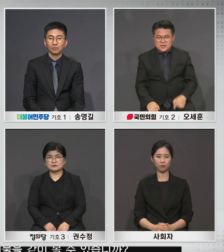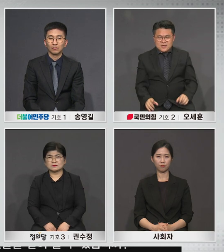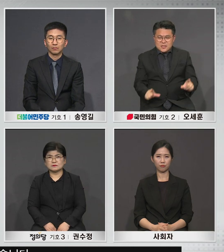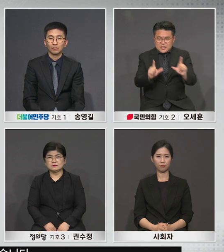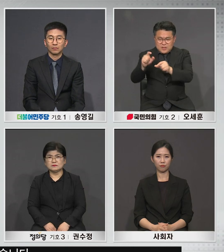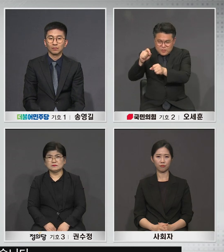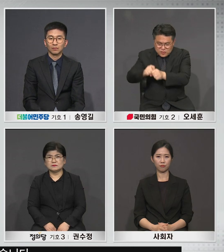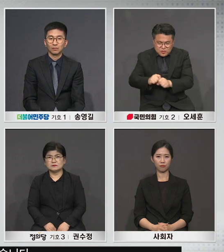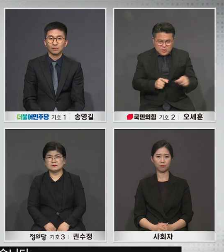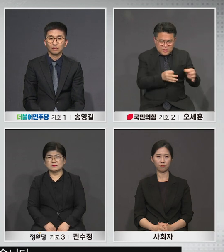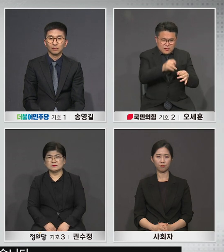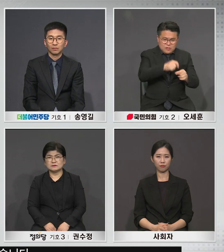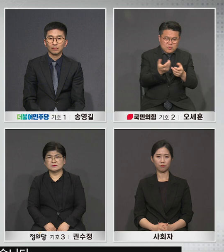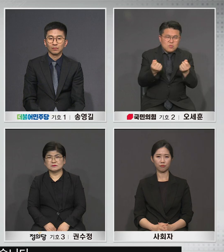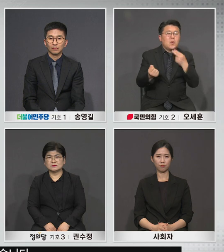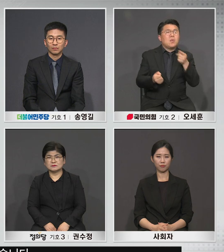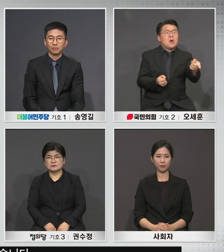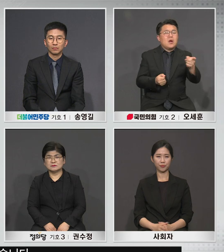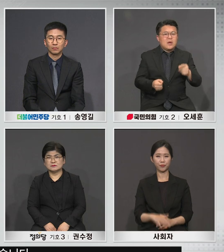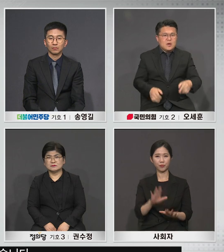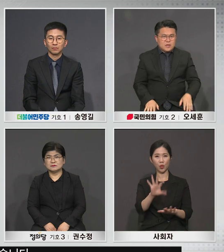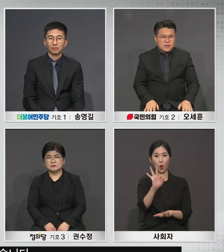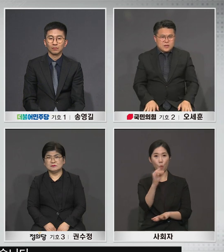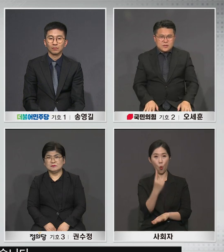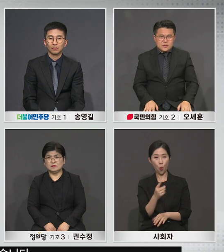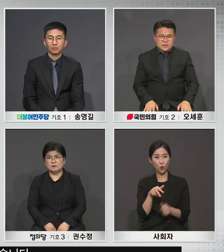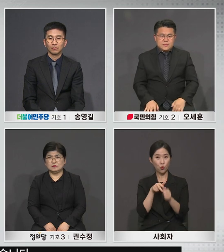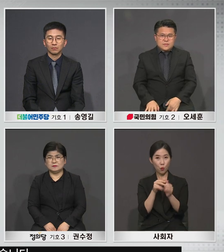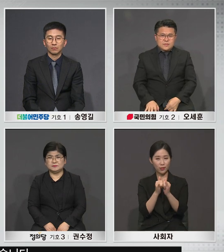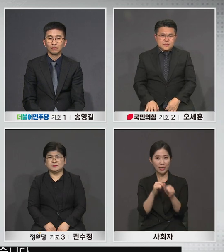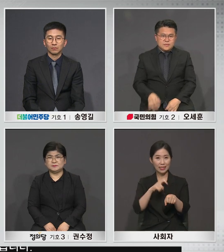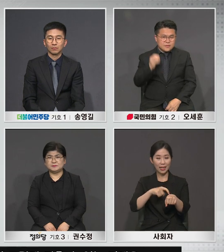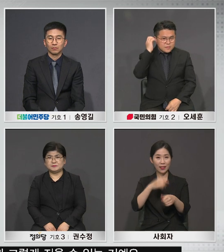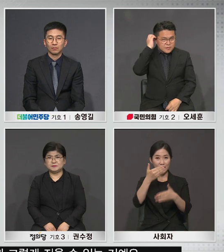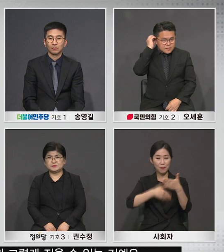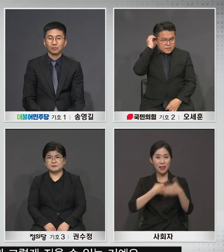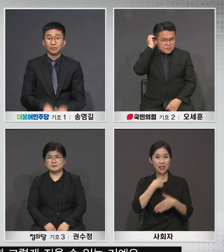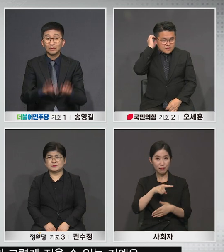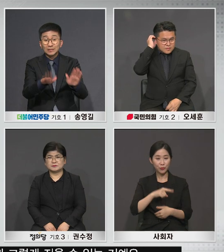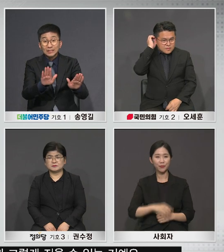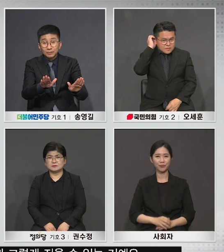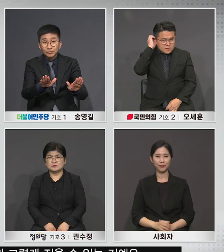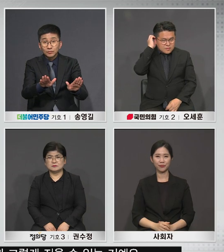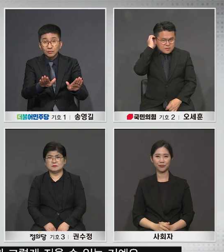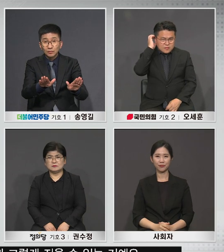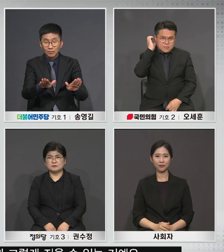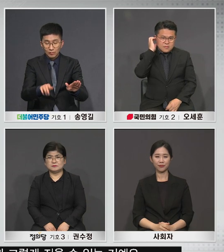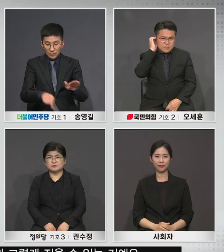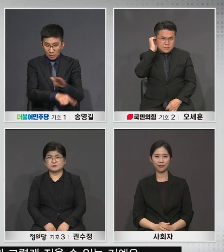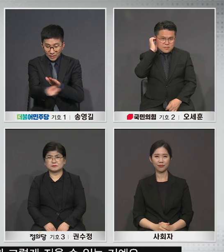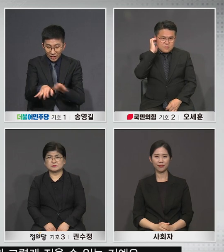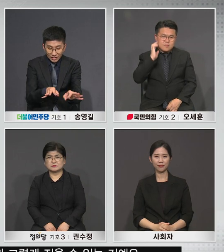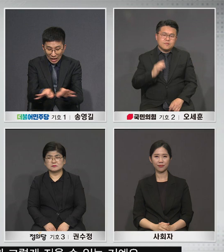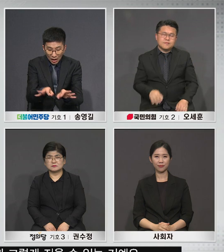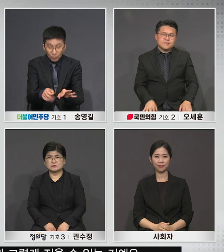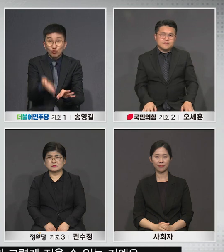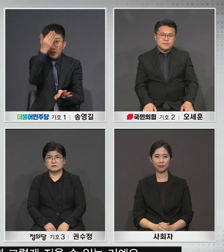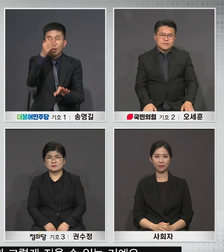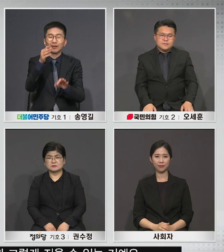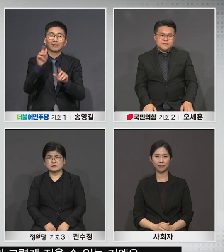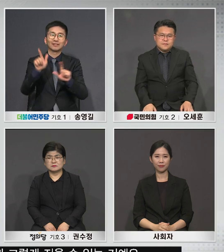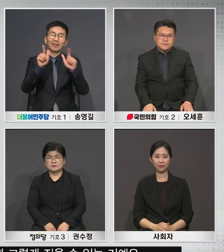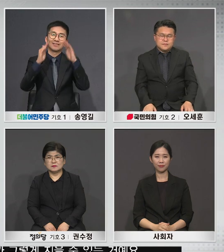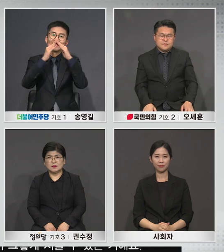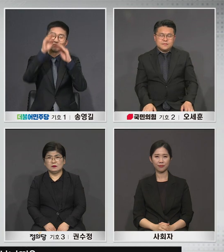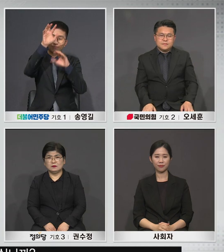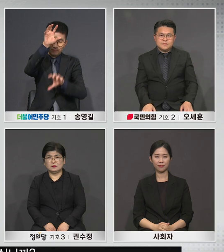건물을 구분을 못하십니까? 오세훈 후보 1분 정도뿐이 안 남으셔서요. 발언권 누가 신청하시겠습니까? 주상복합으로 다 진행되는 게 대세라는 말씀을 드리고 제가